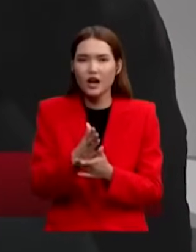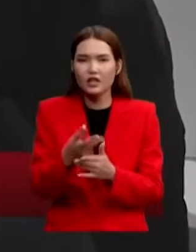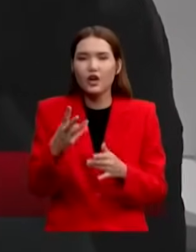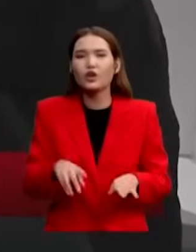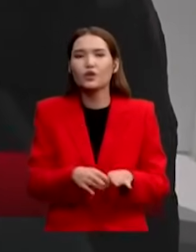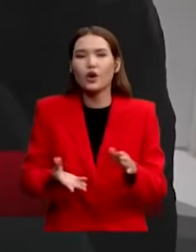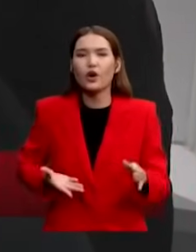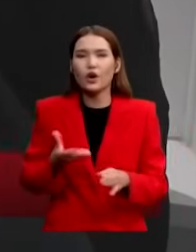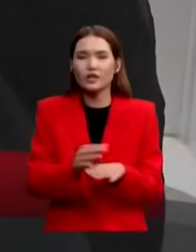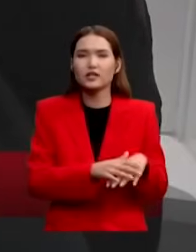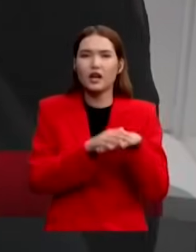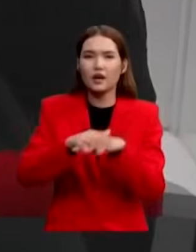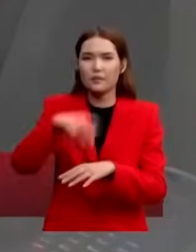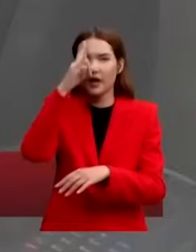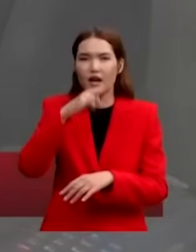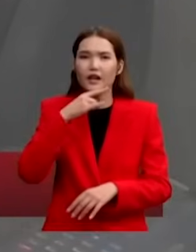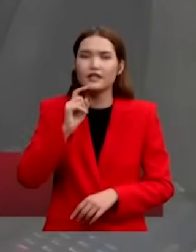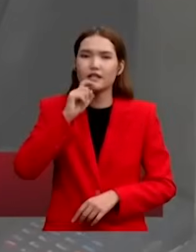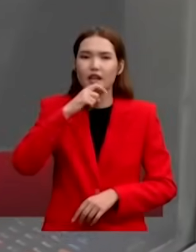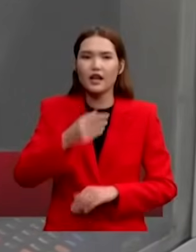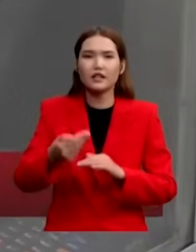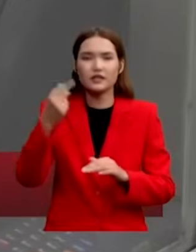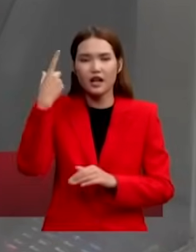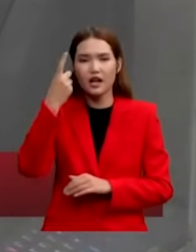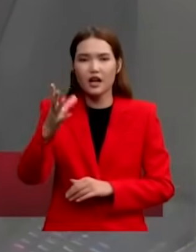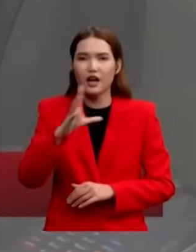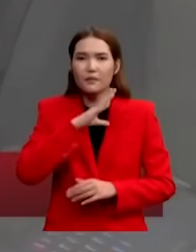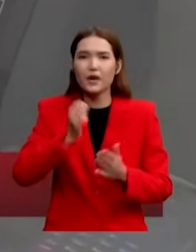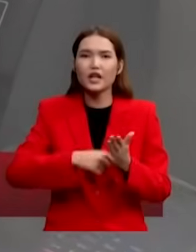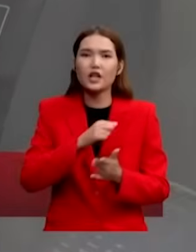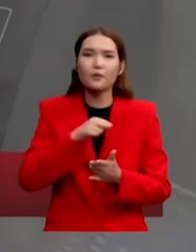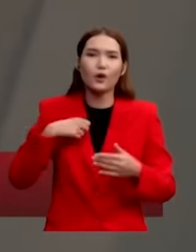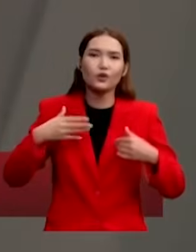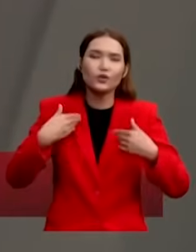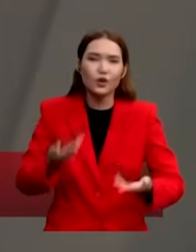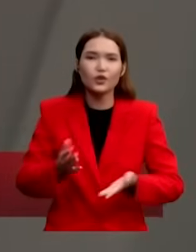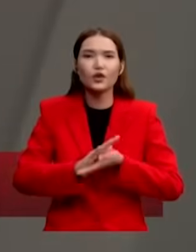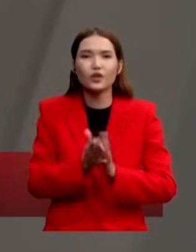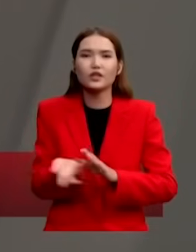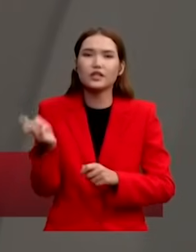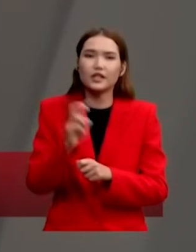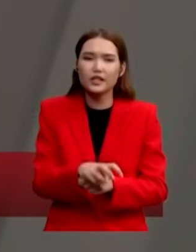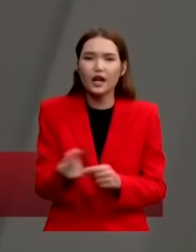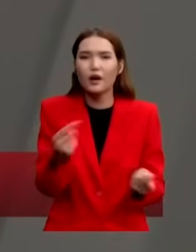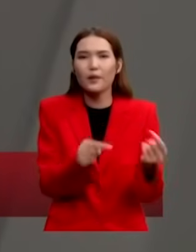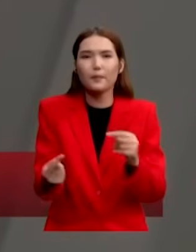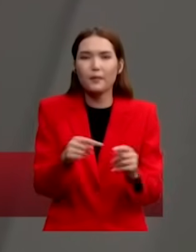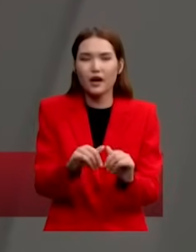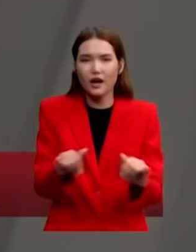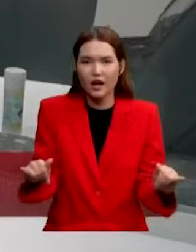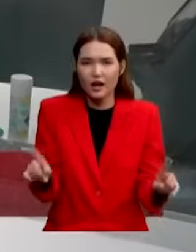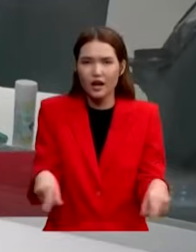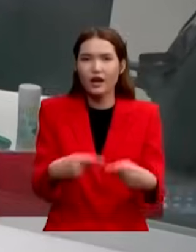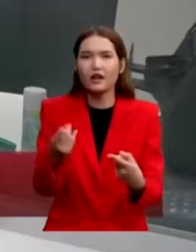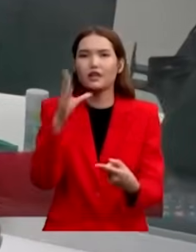келетін банк Қазақстан экономикасына жаңа леп береді дейді сарапшылар. Себебі өздерінің ұсыныстарымен келетін олар бәсекелестікті арттырады. Оған